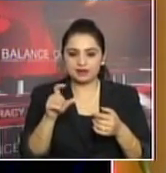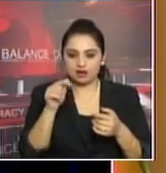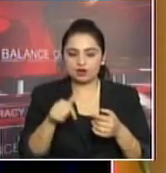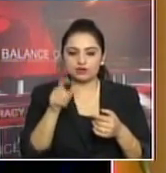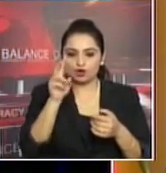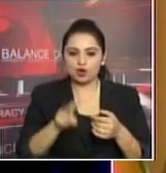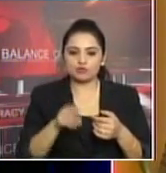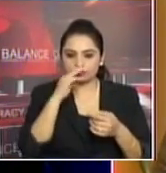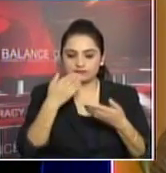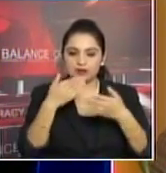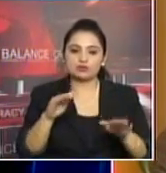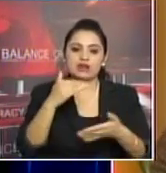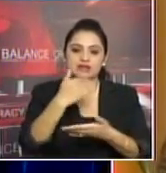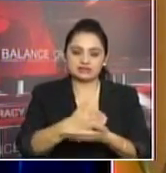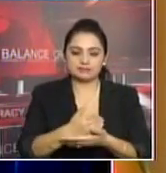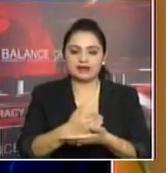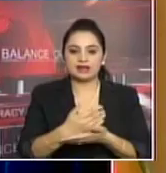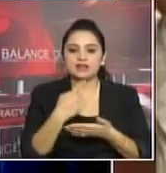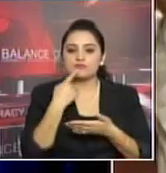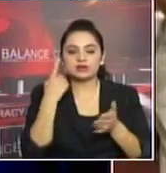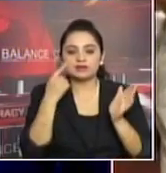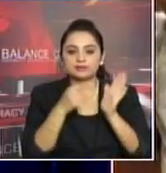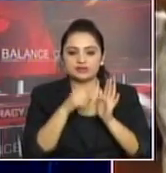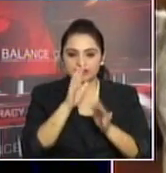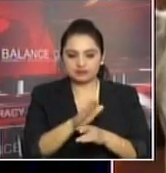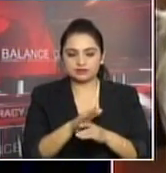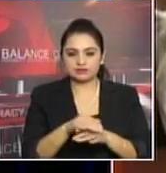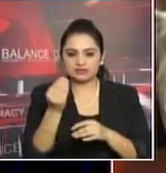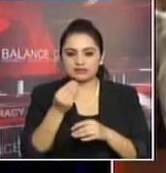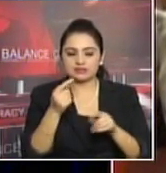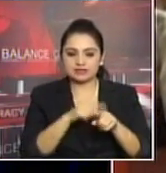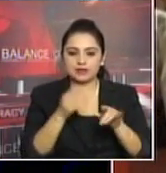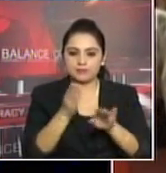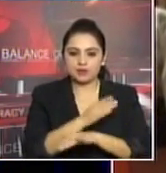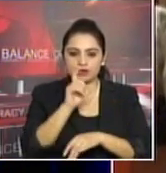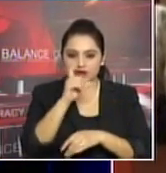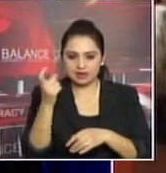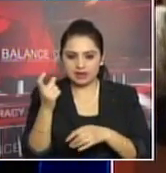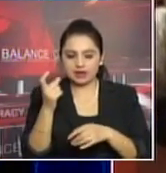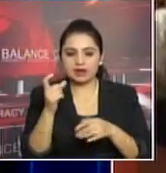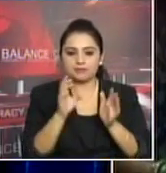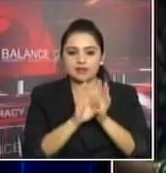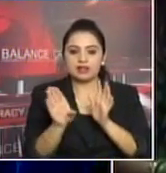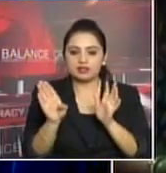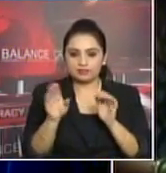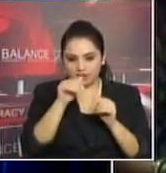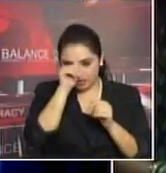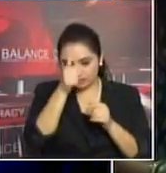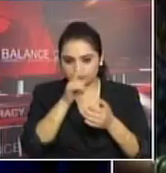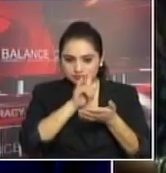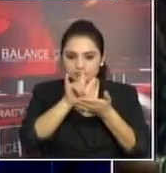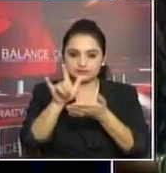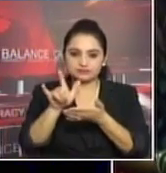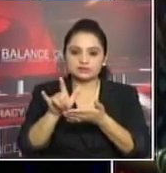अवस्थामा आउनुमा ओपन बोर्डर, यो सबैमा ओपन बोर्डर भनिराखेका छ। केही समय पहिले नेपालबाट भारतीय हवाईजहाज अपहरण हुँदा भारतले